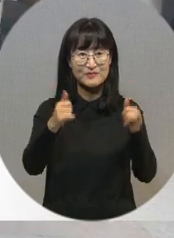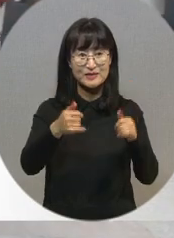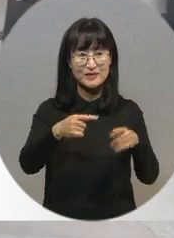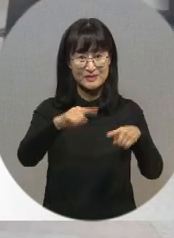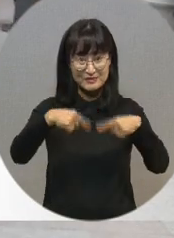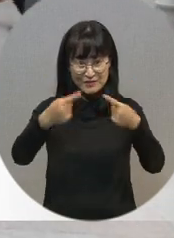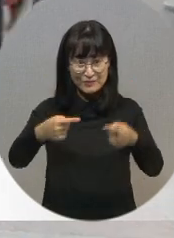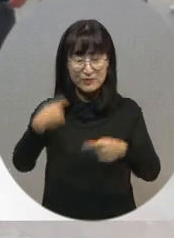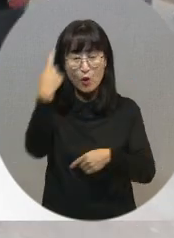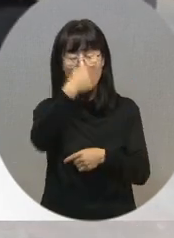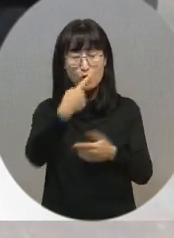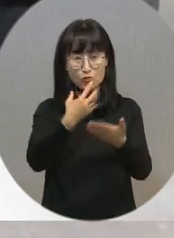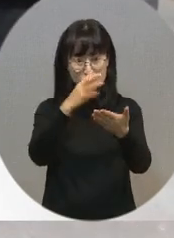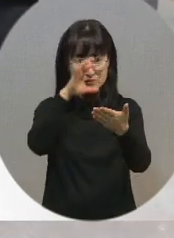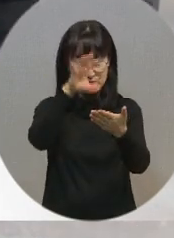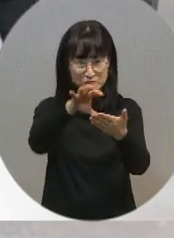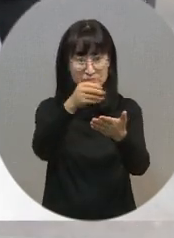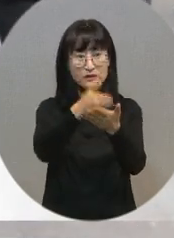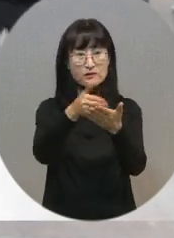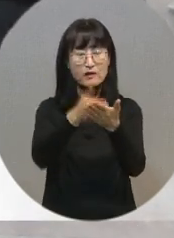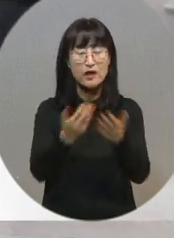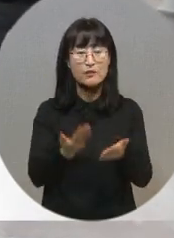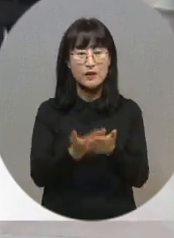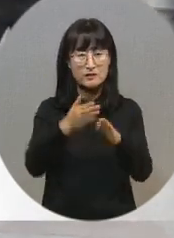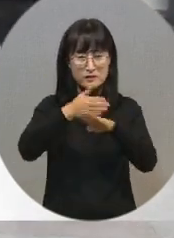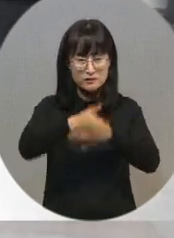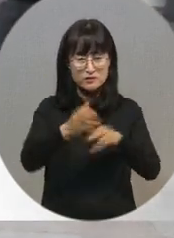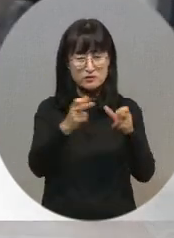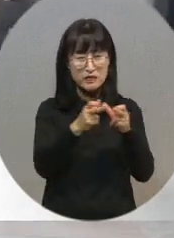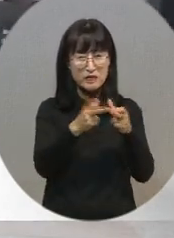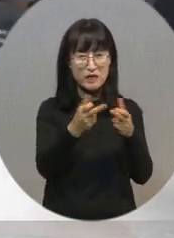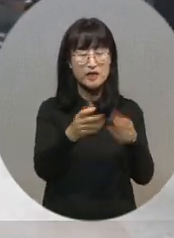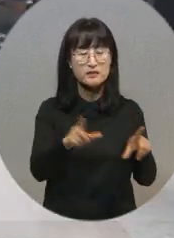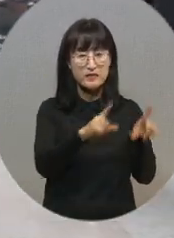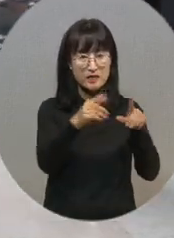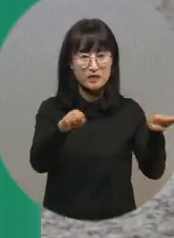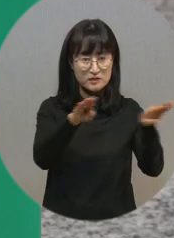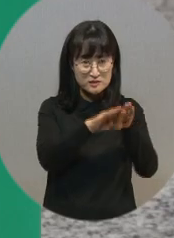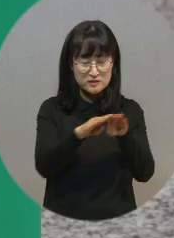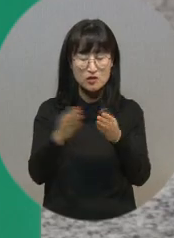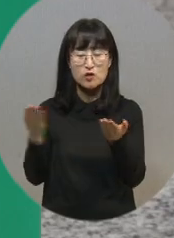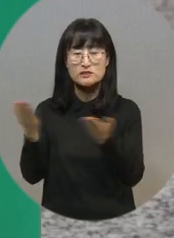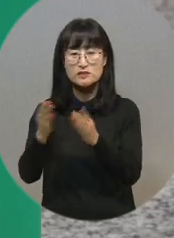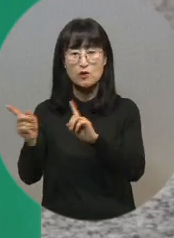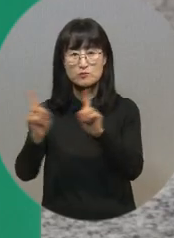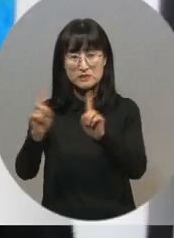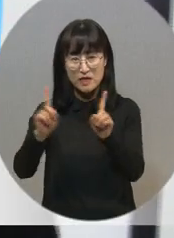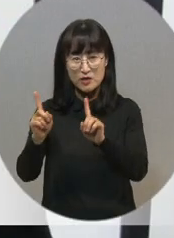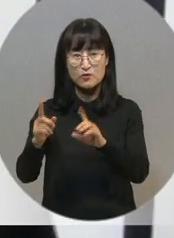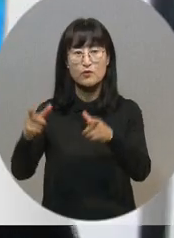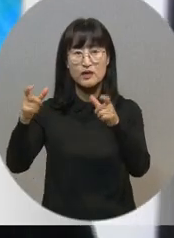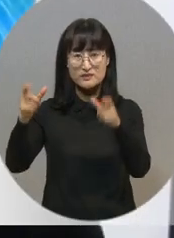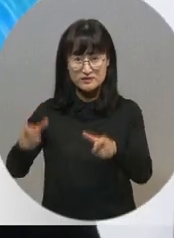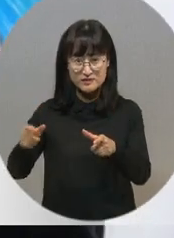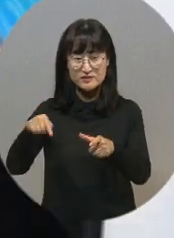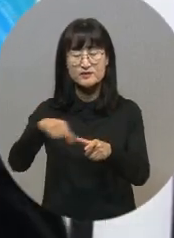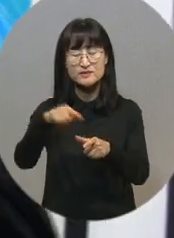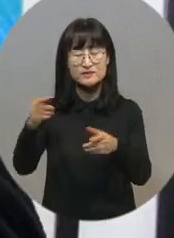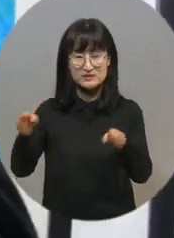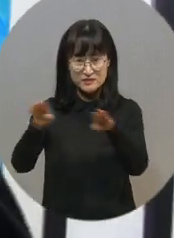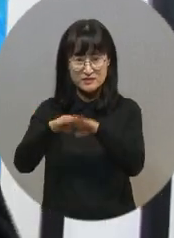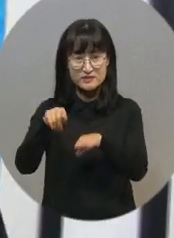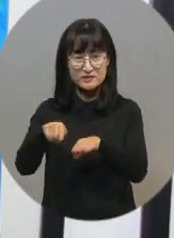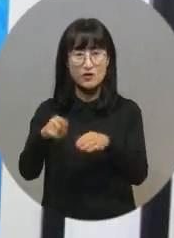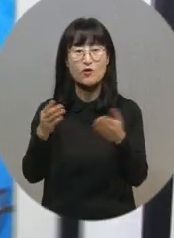초상화의 주인공들은 발달장애인 거주시설과 직업재활시설 이용인들입니다.